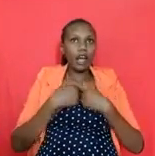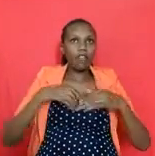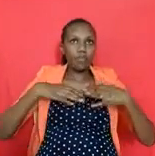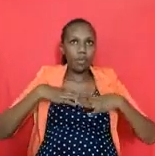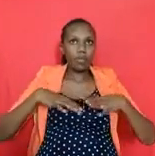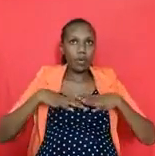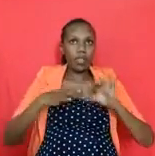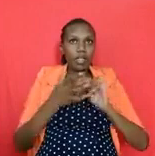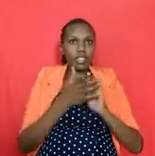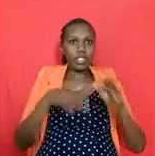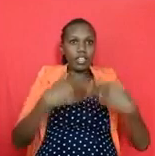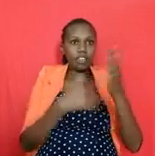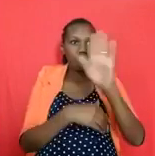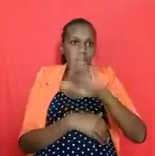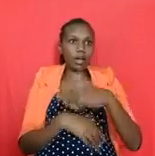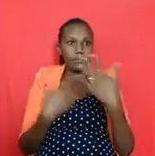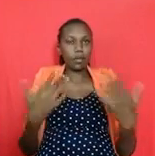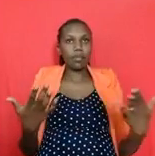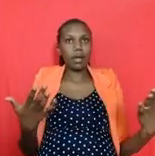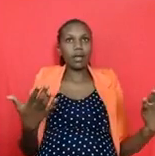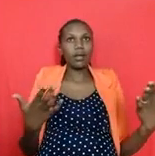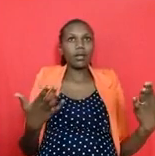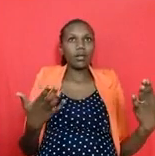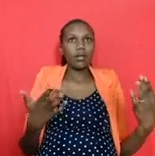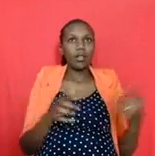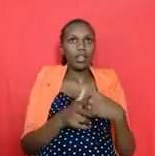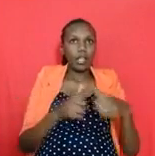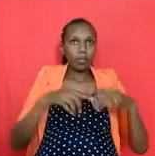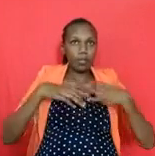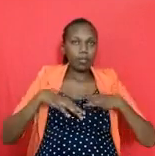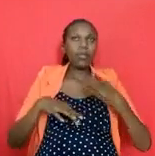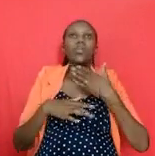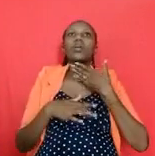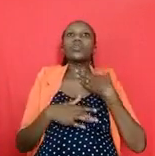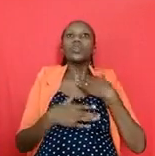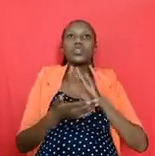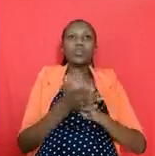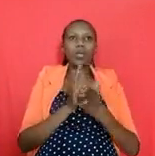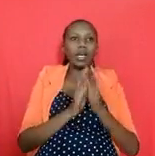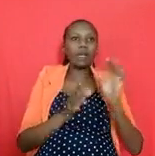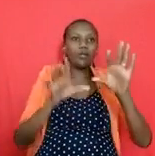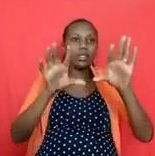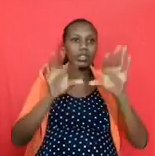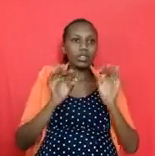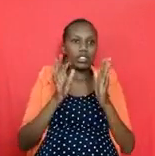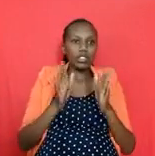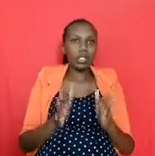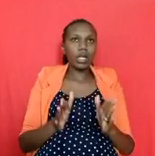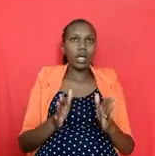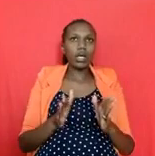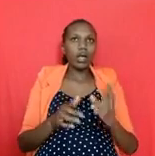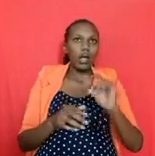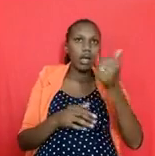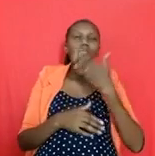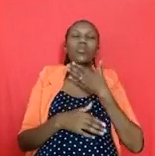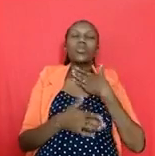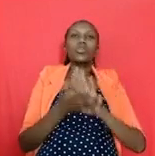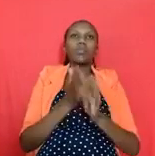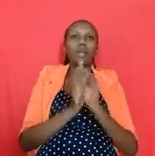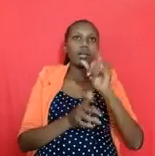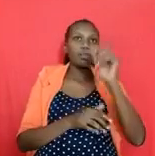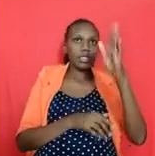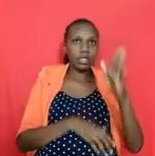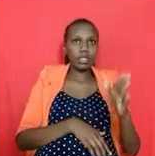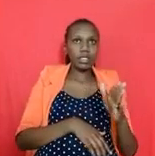maracho kiri maratathi wabici ya provost arĩa mangĩenda gũtuĩka treasurer arĩa mangĩenda gũtuĩka secretary na